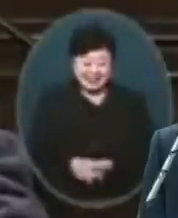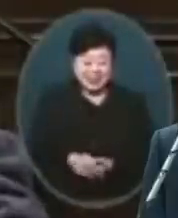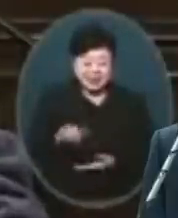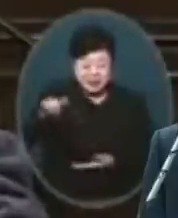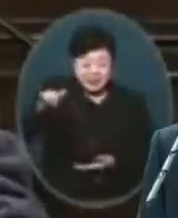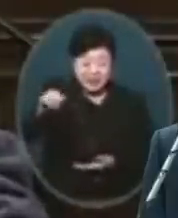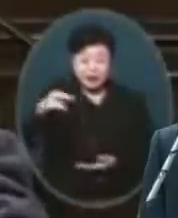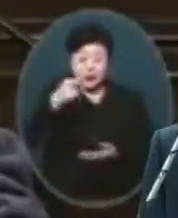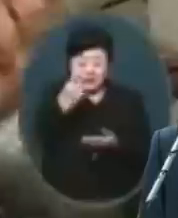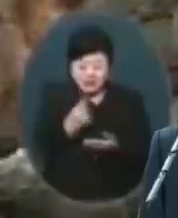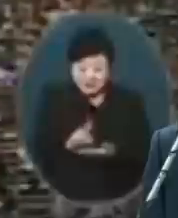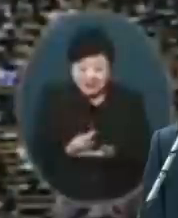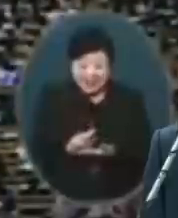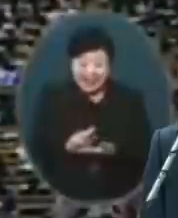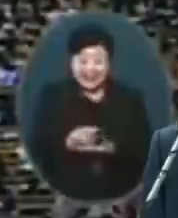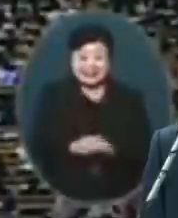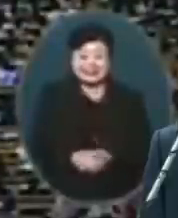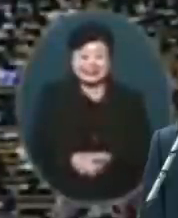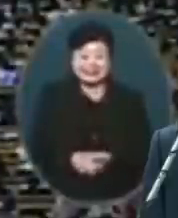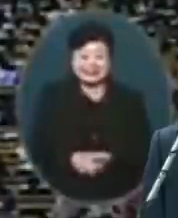비행기를 타고